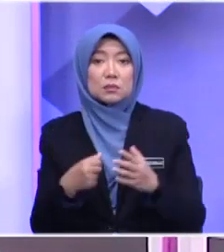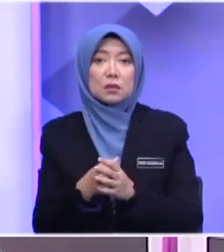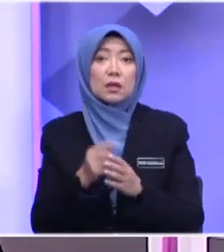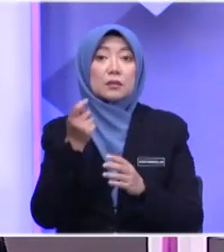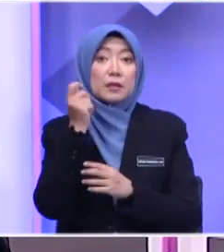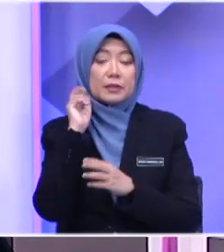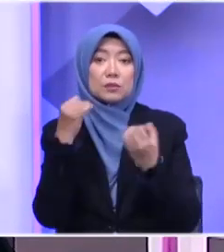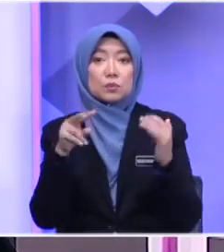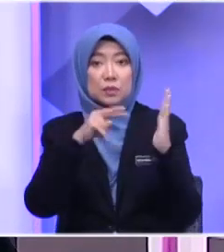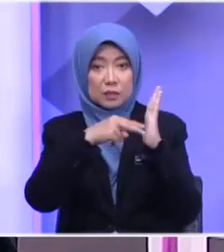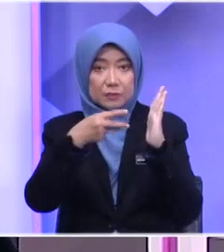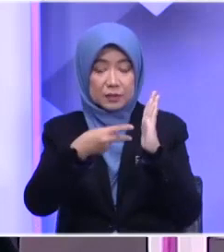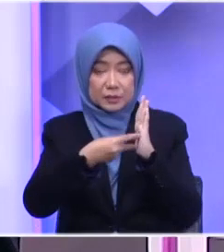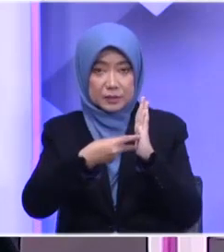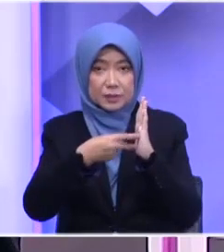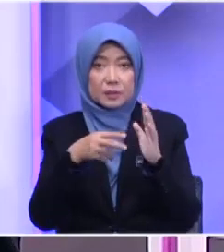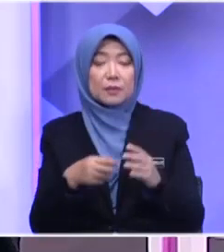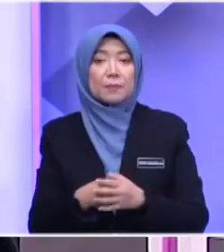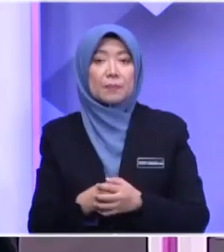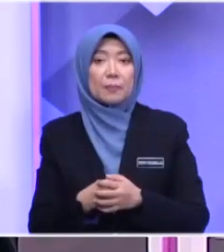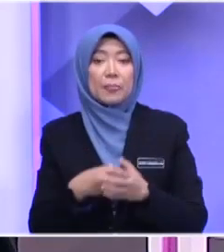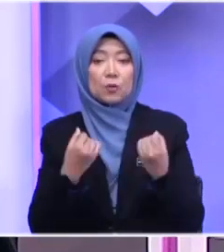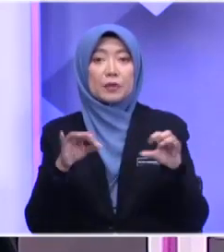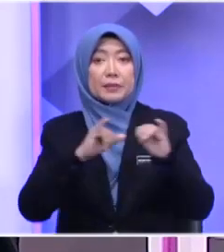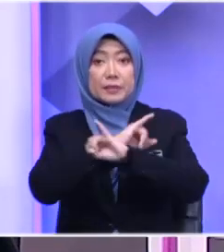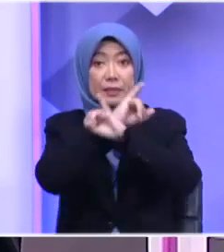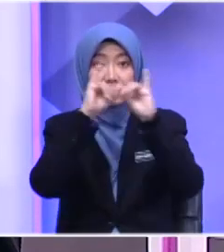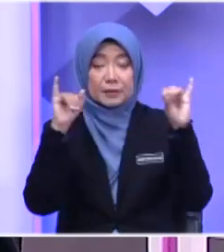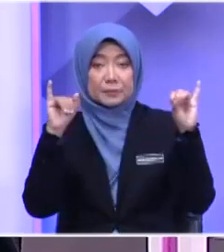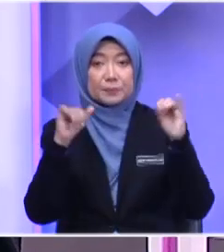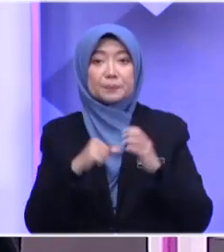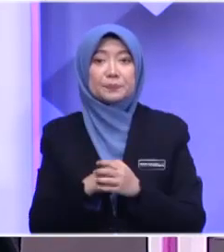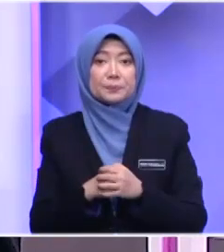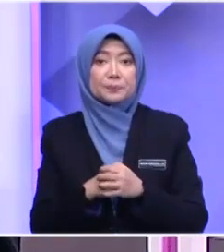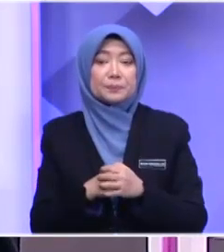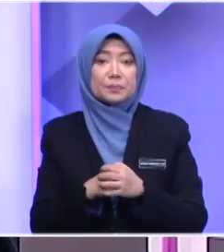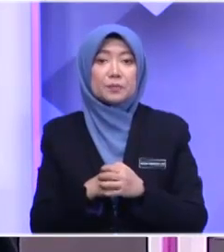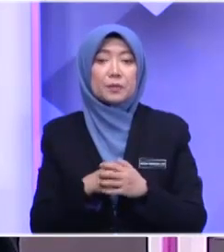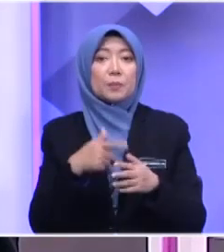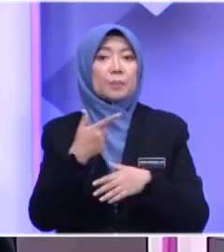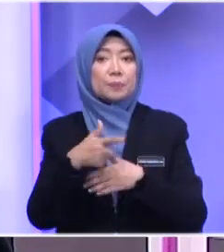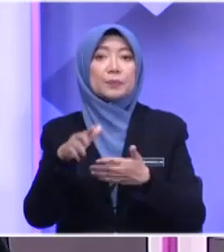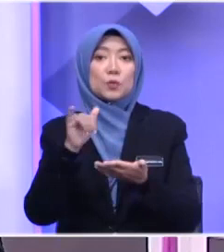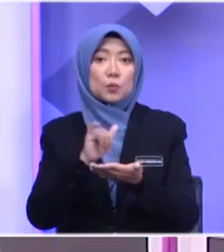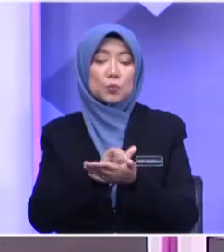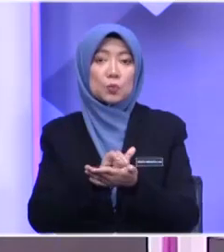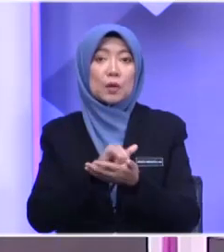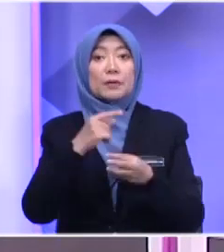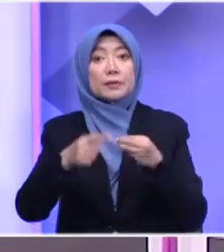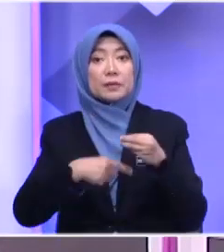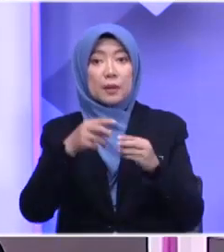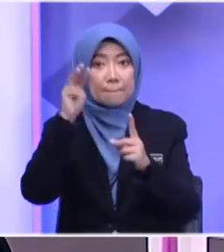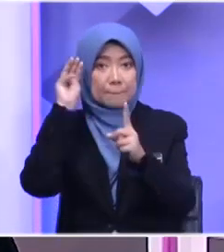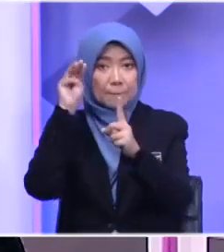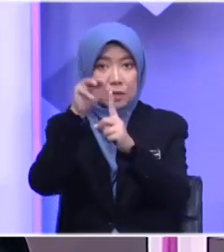definisi tadi dah sama tentang apa yang telah dijelaskan oleh Isya tadi pun dan dia berkaitan tentang matlamat